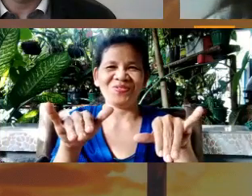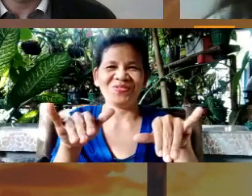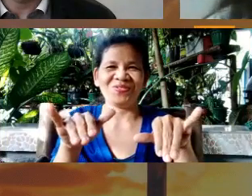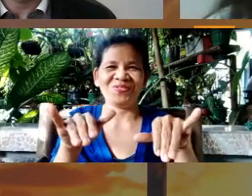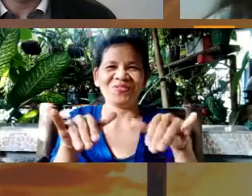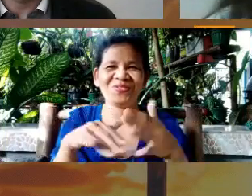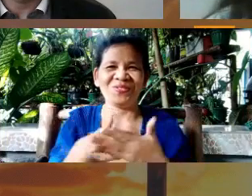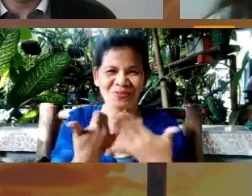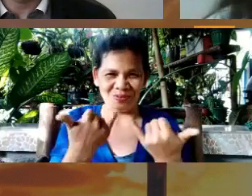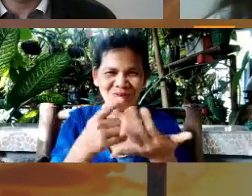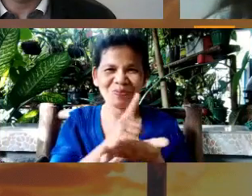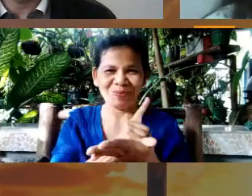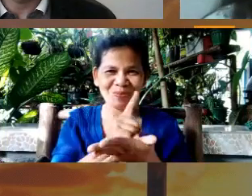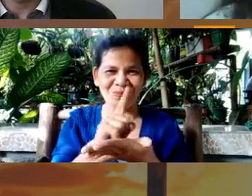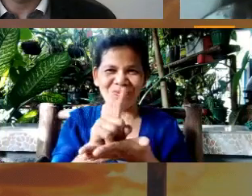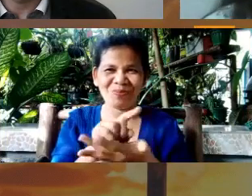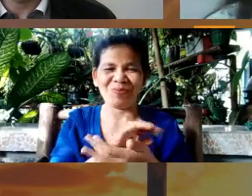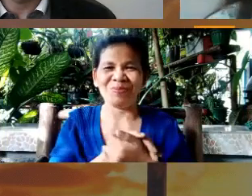ito.